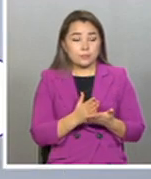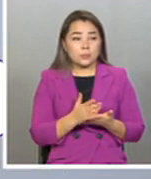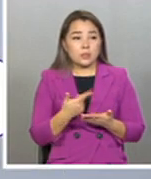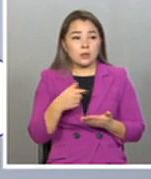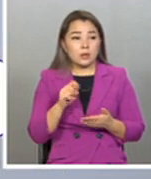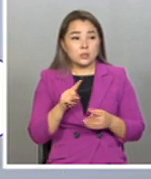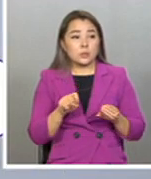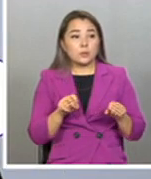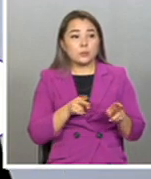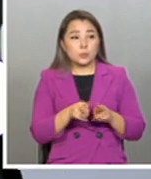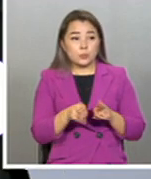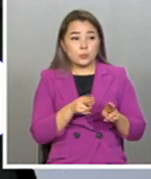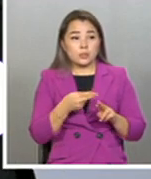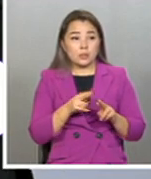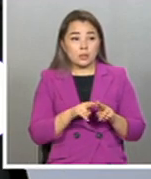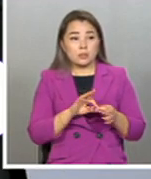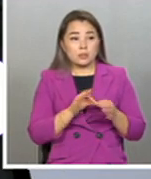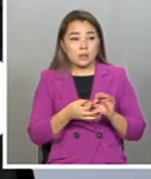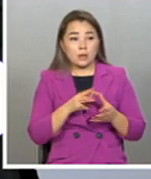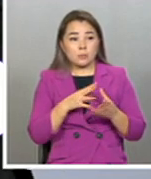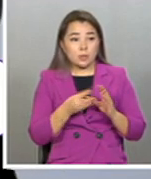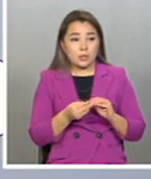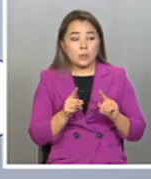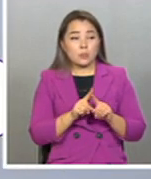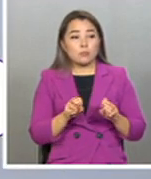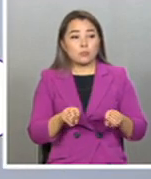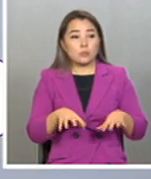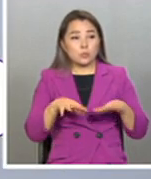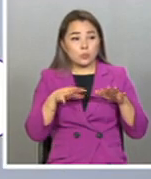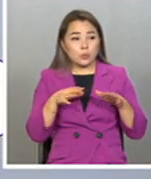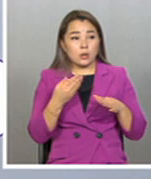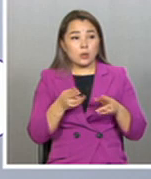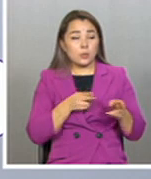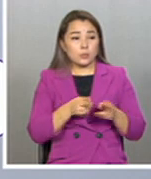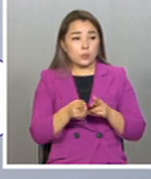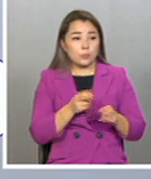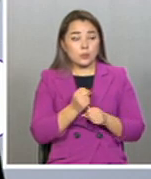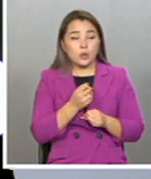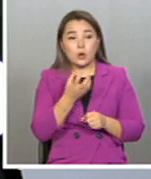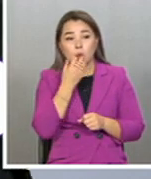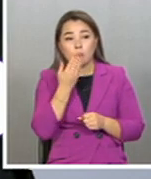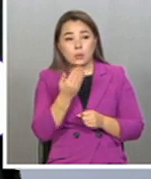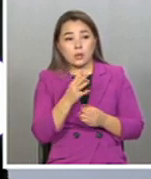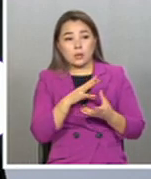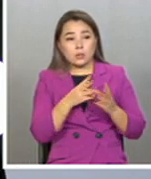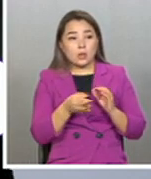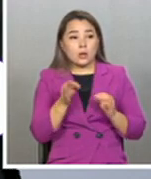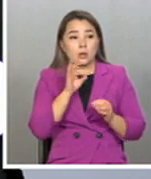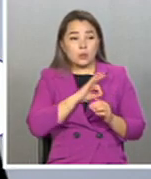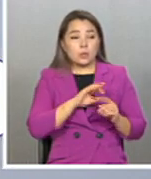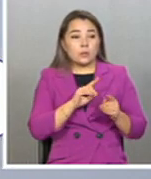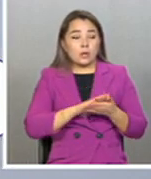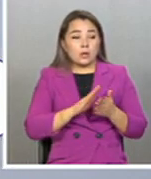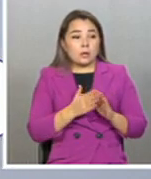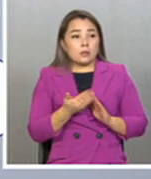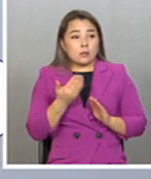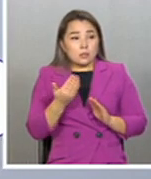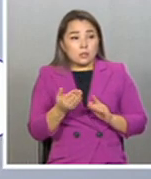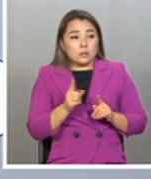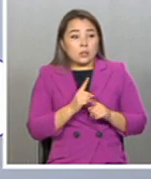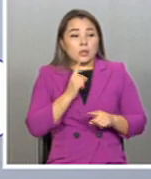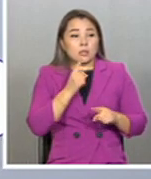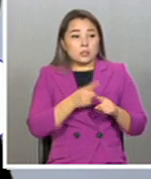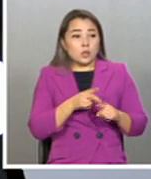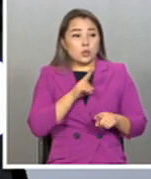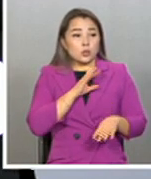турбинасының қозғалтқышы бұл турбиналарымен және іштен жанатын жылулық қозғалтқыштардың отымды қасиеттерін үйлестіре отырып жұмыс